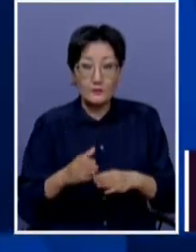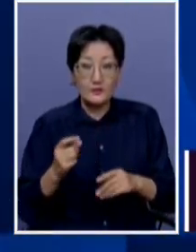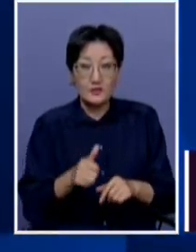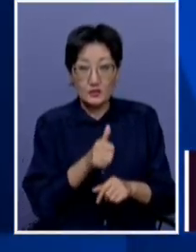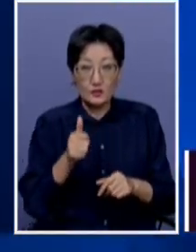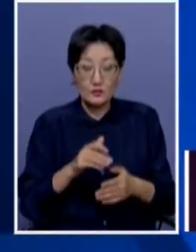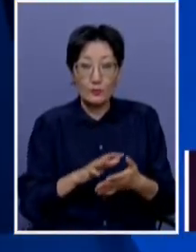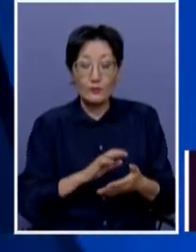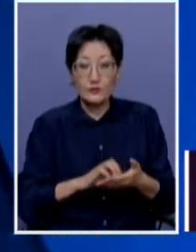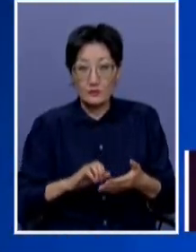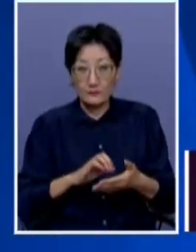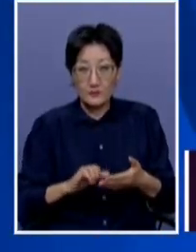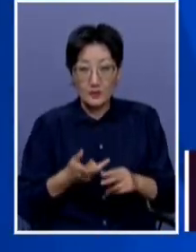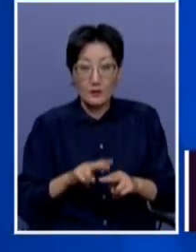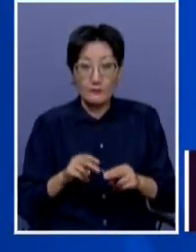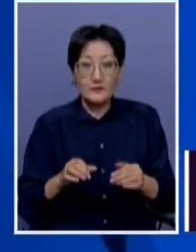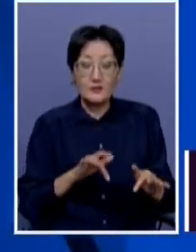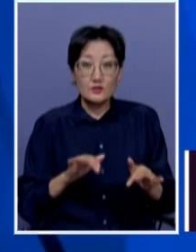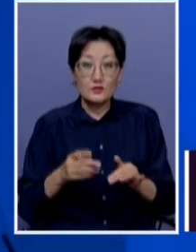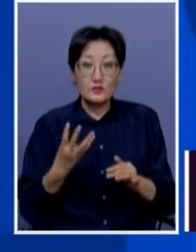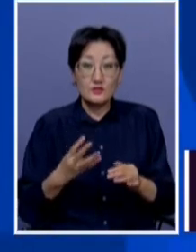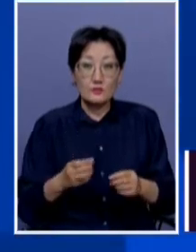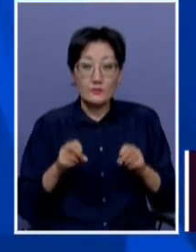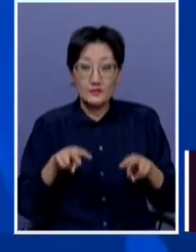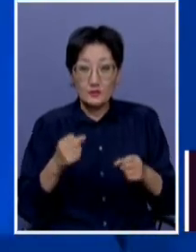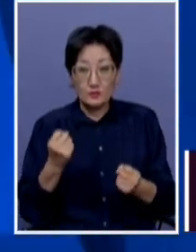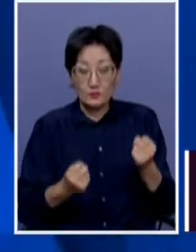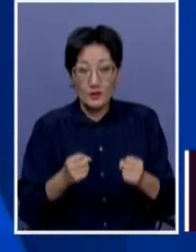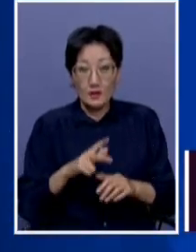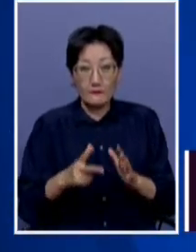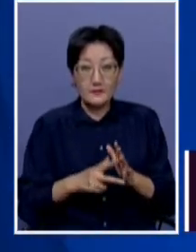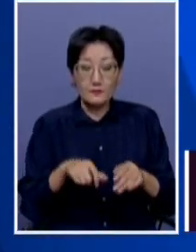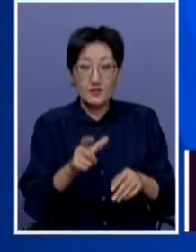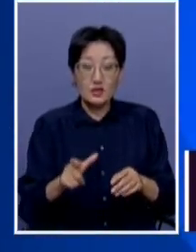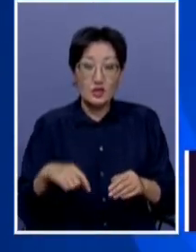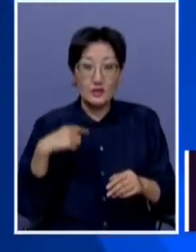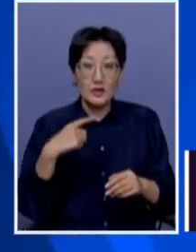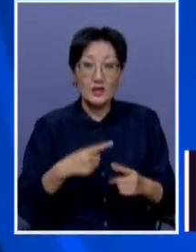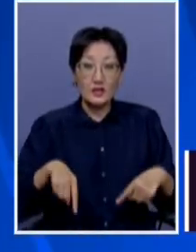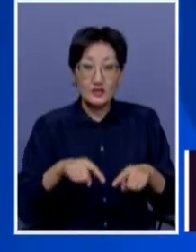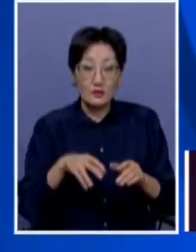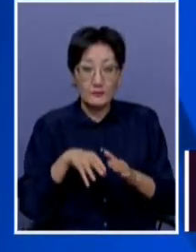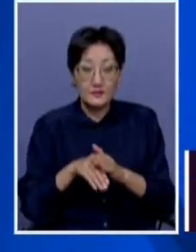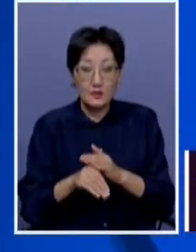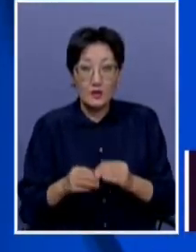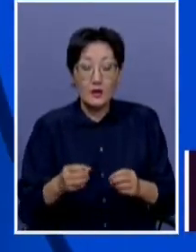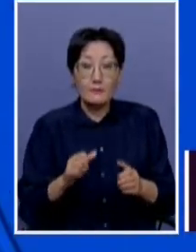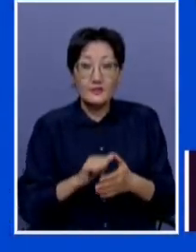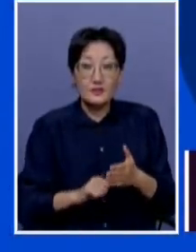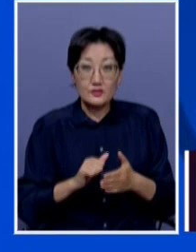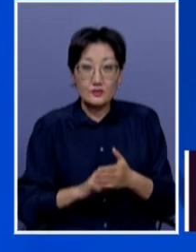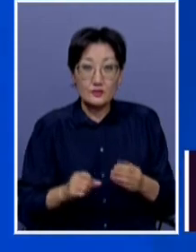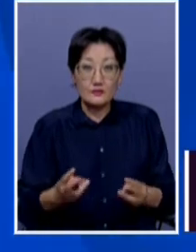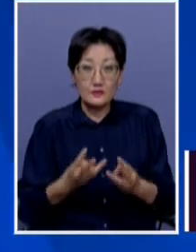вызова в тушении было задействовано 4 единицы техники и 18 человек личного состава причины происшествия